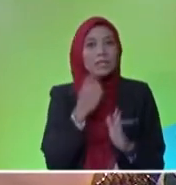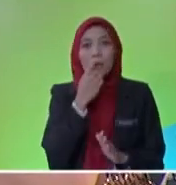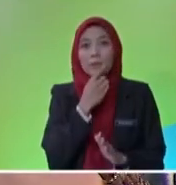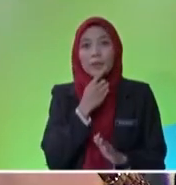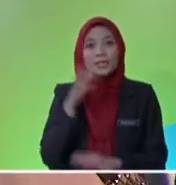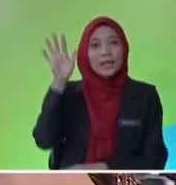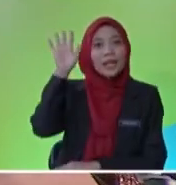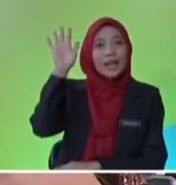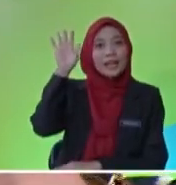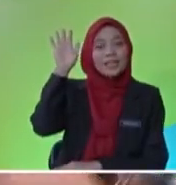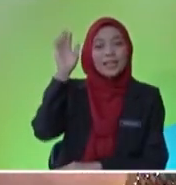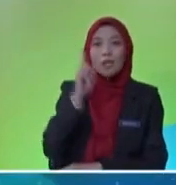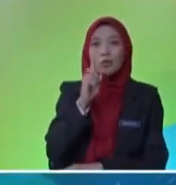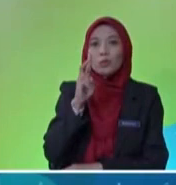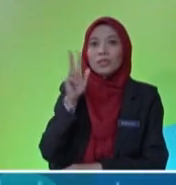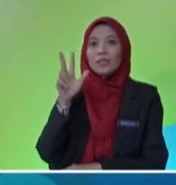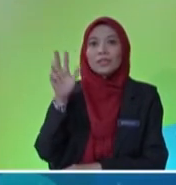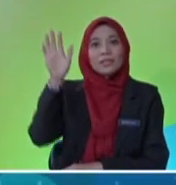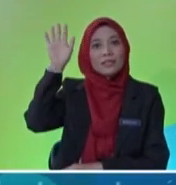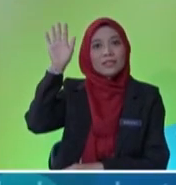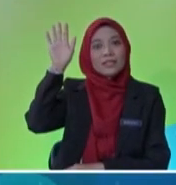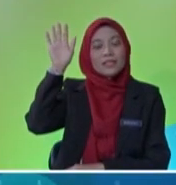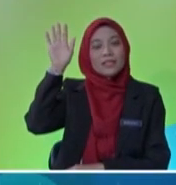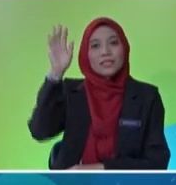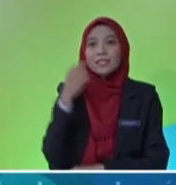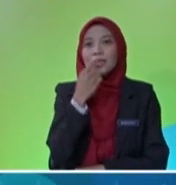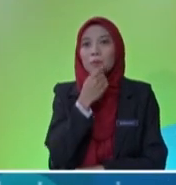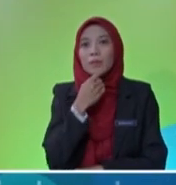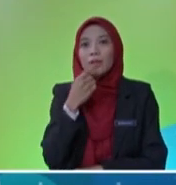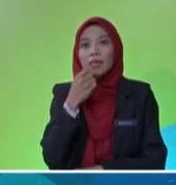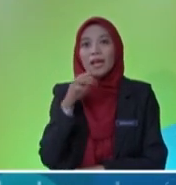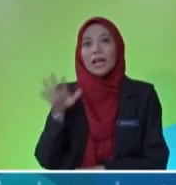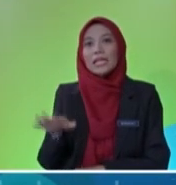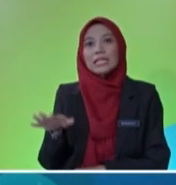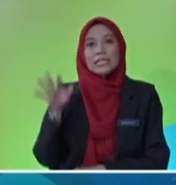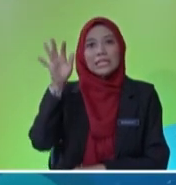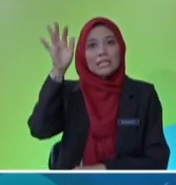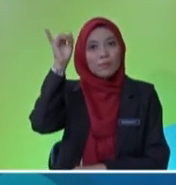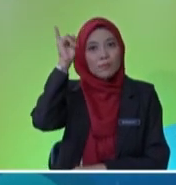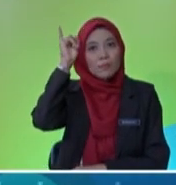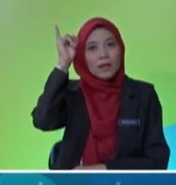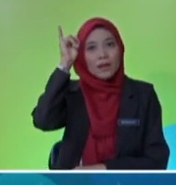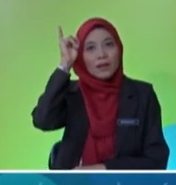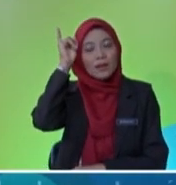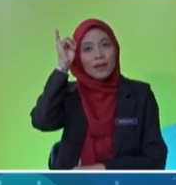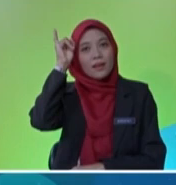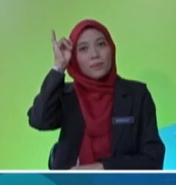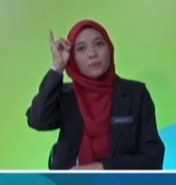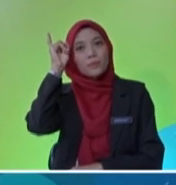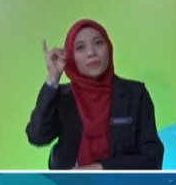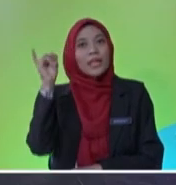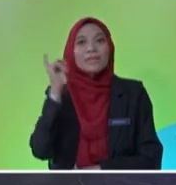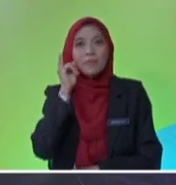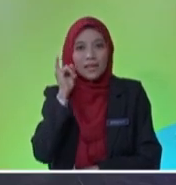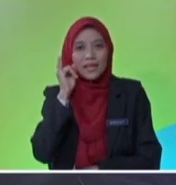katanya 123 Siapa adik Iman Ih katanya Iman Nurul